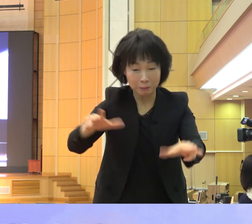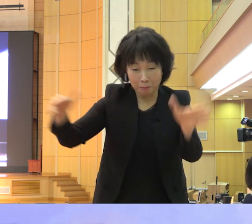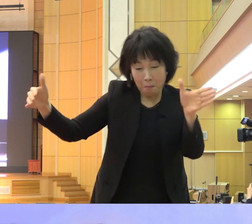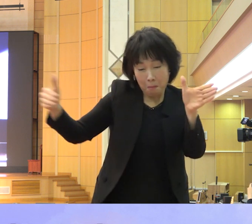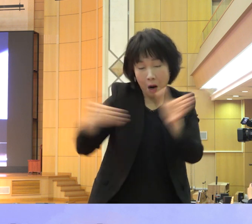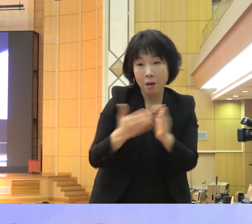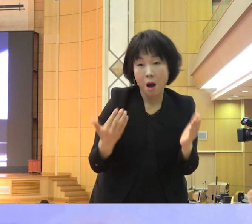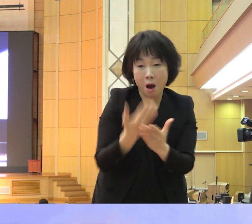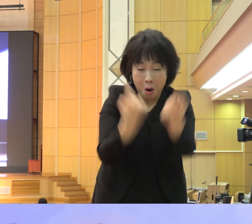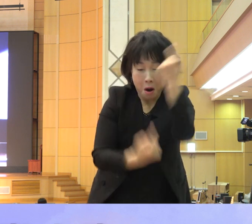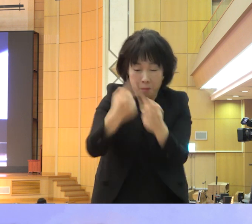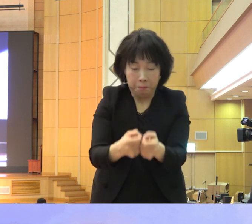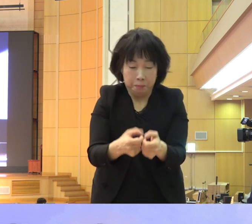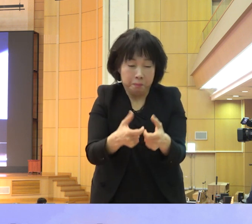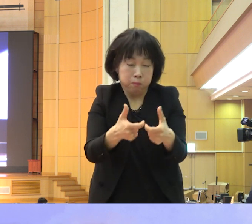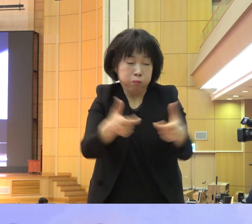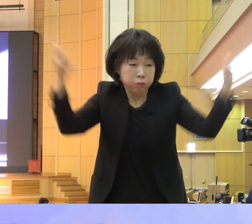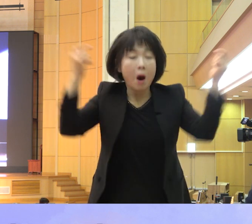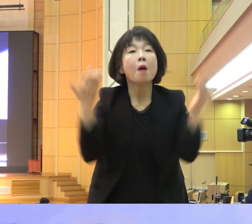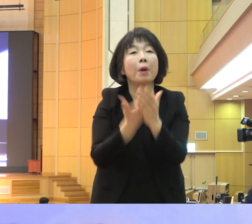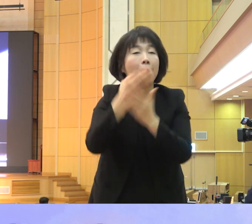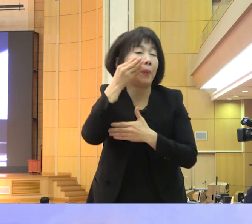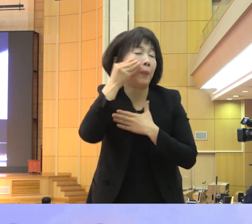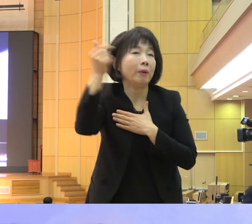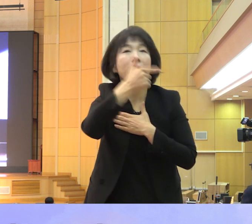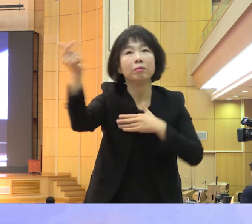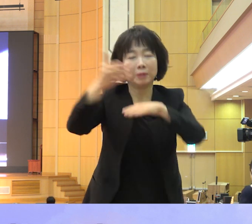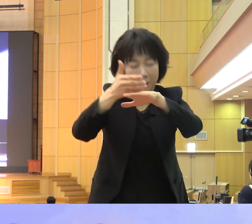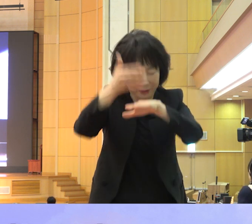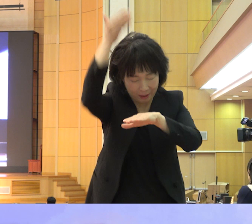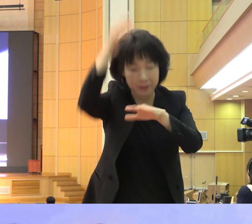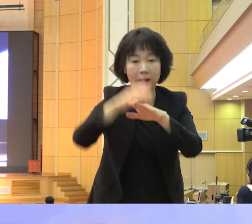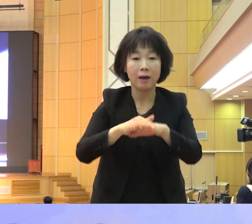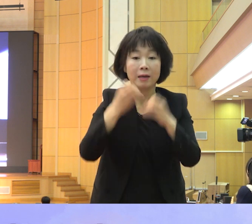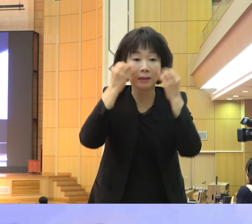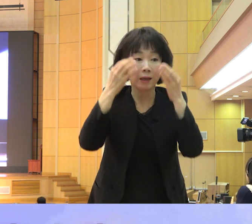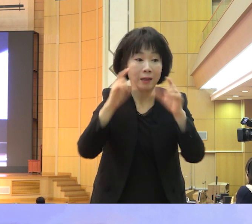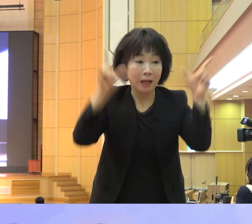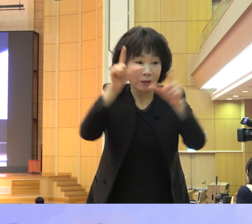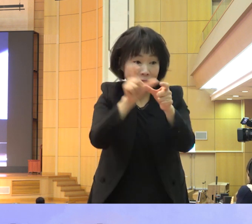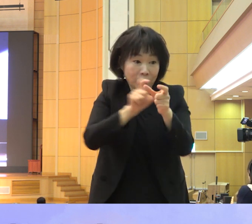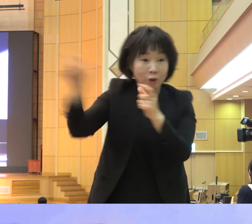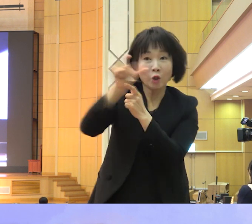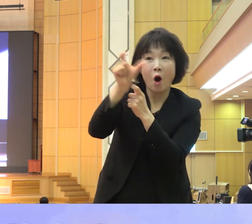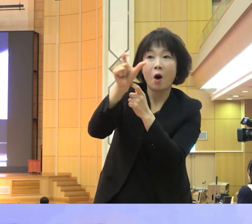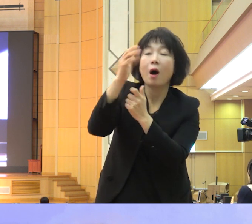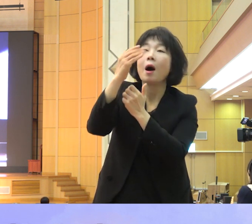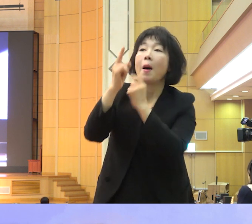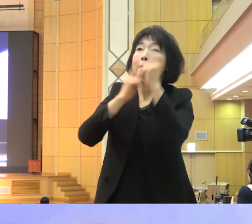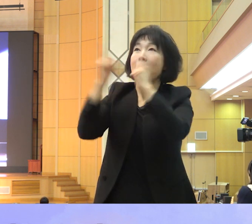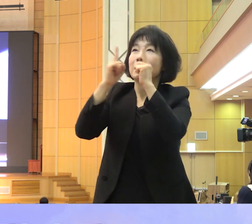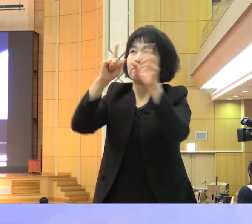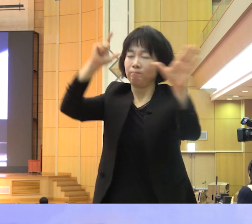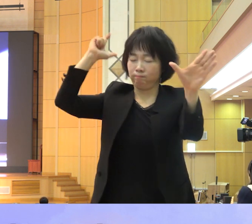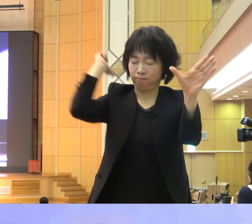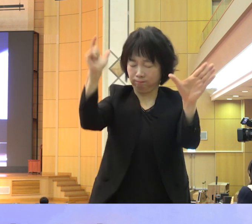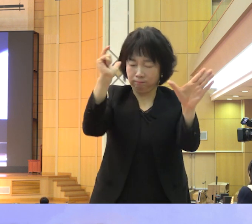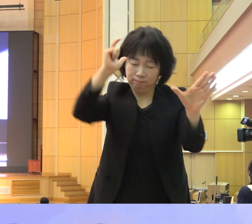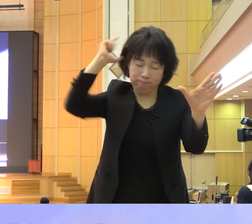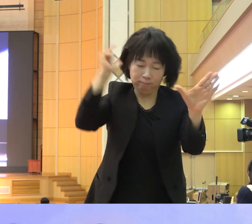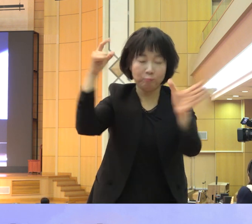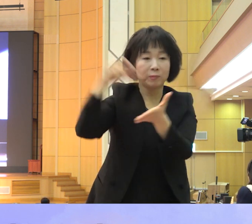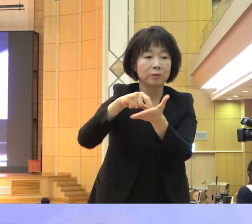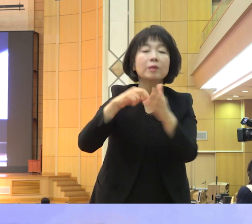같이 부흥발전시켜 주심을 감사드리옵나이다. 새해대로 더욱더 이제 말씀 위에 굳건히